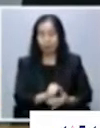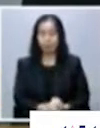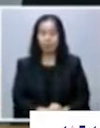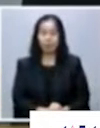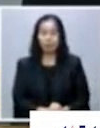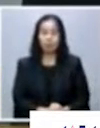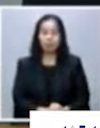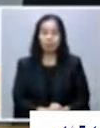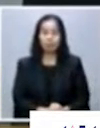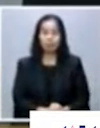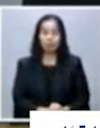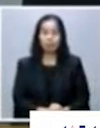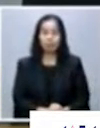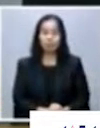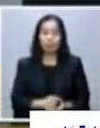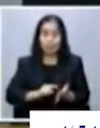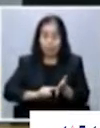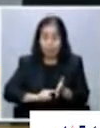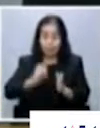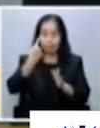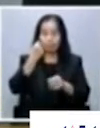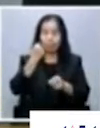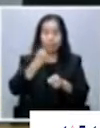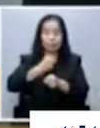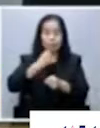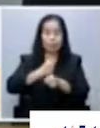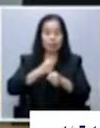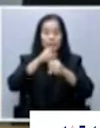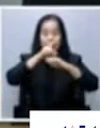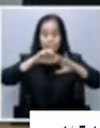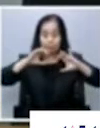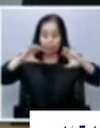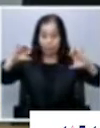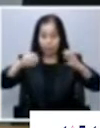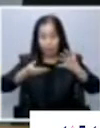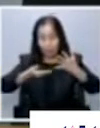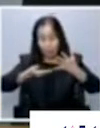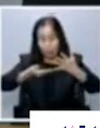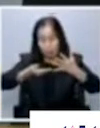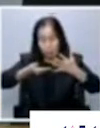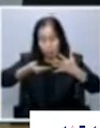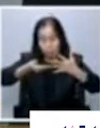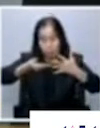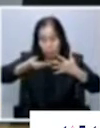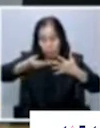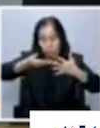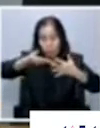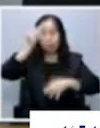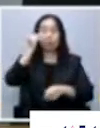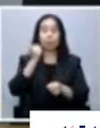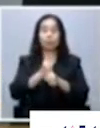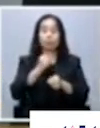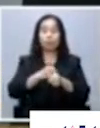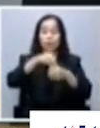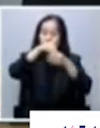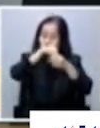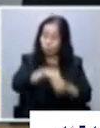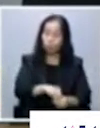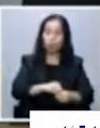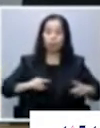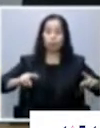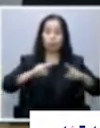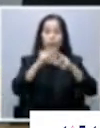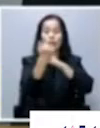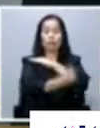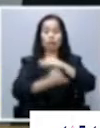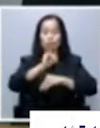เริ่มการทำงานจากสายงานของราชการเติบโตในกระทรวงต่างประเทศเป็นลูกม่อ กระทรวงต่างประเทศโดยแท้จ